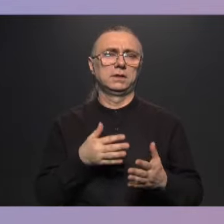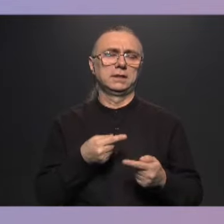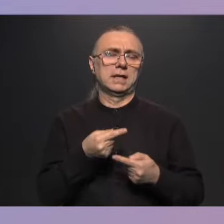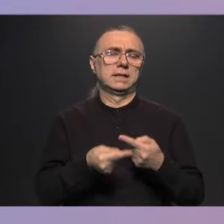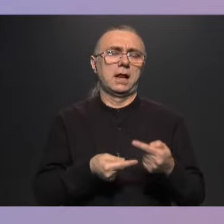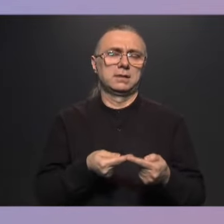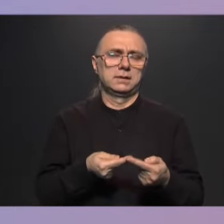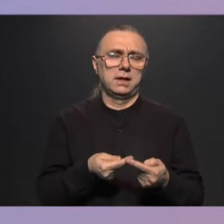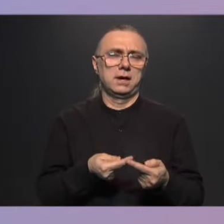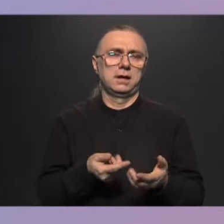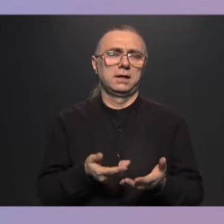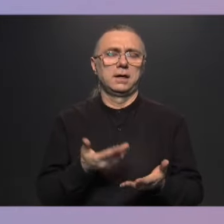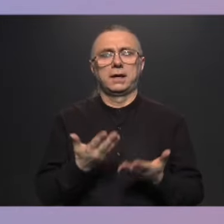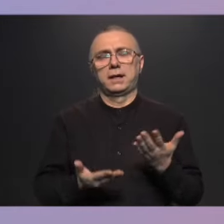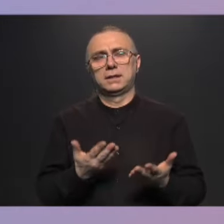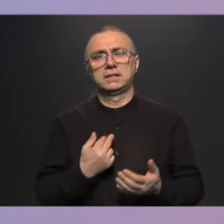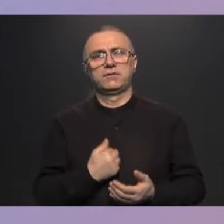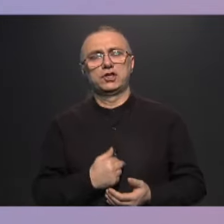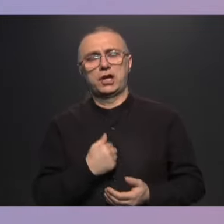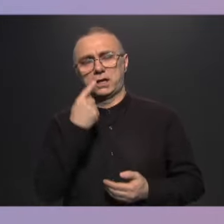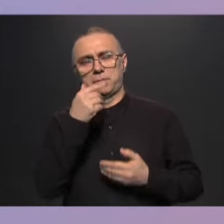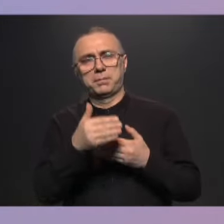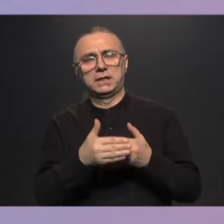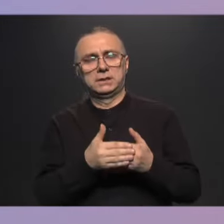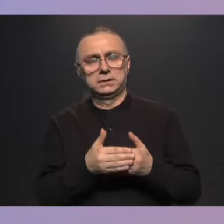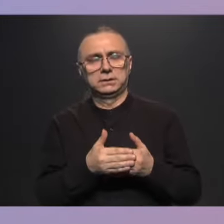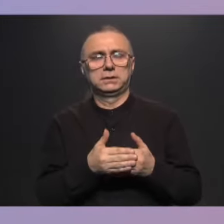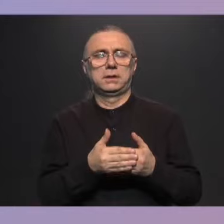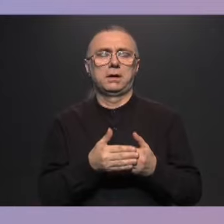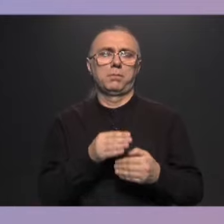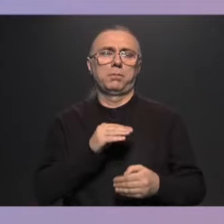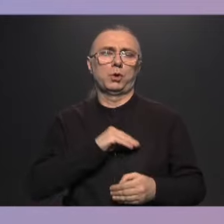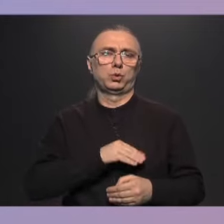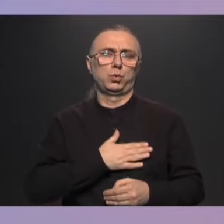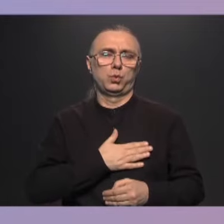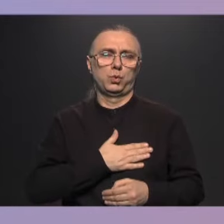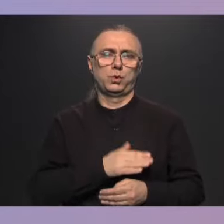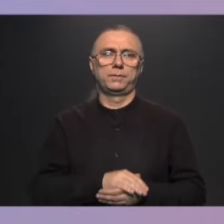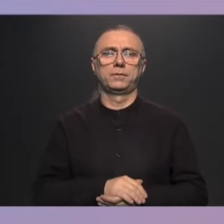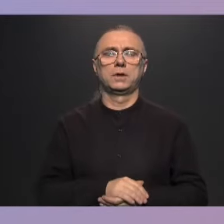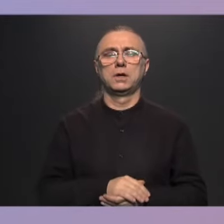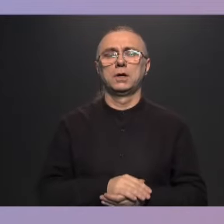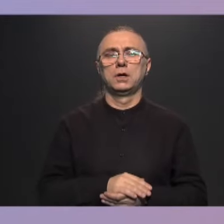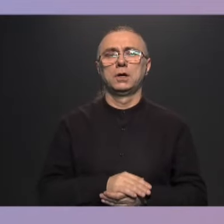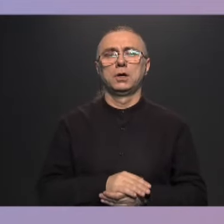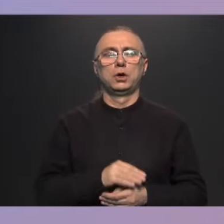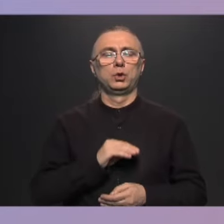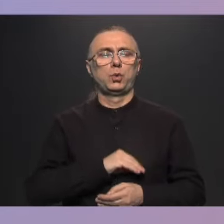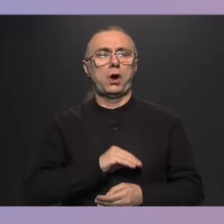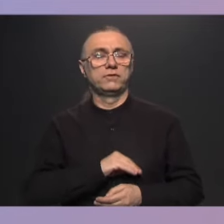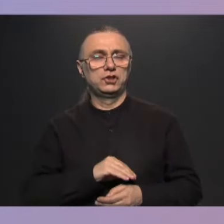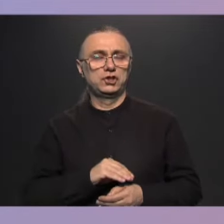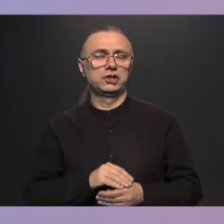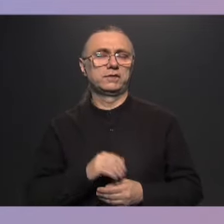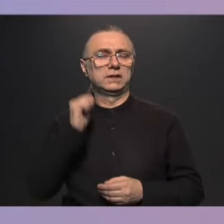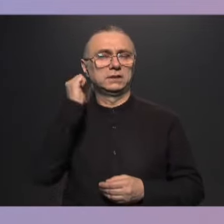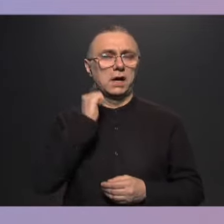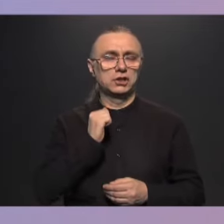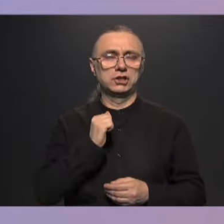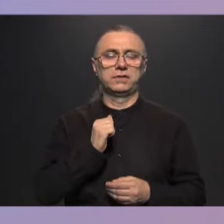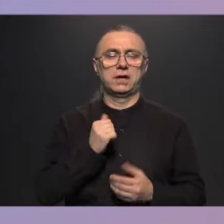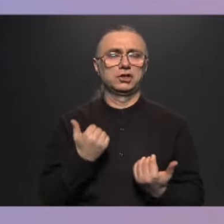духу. Потому что духовничество, как и старчество, как-то сейчас не очень сильно себя проявляет. Если